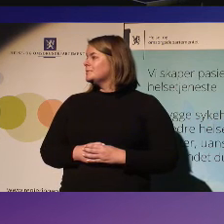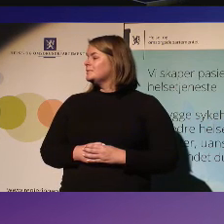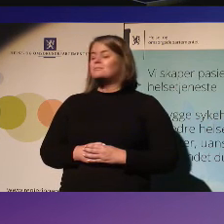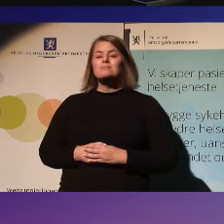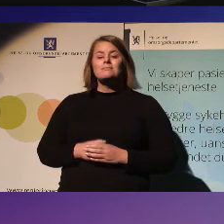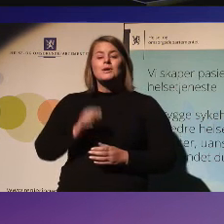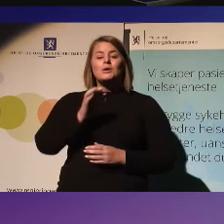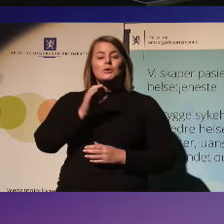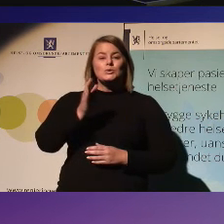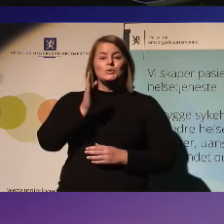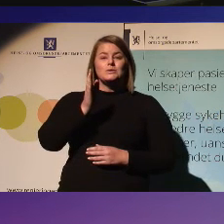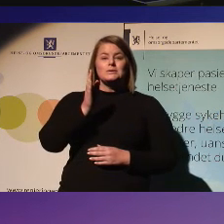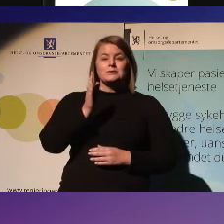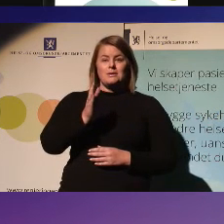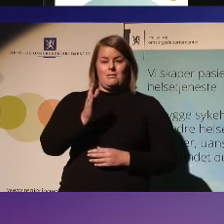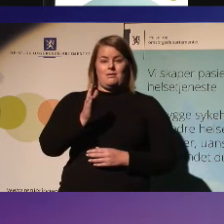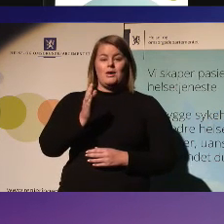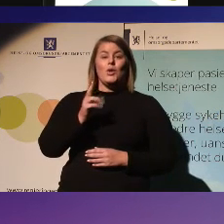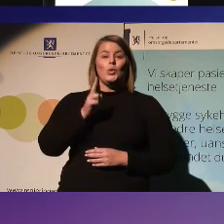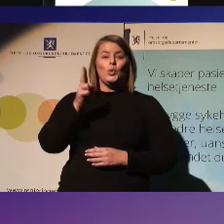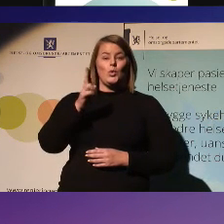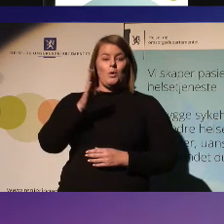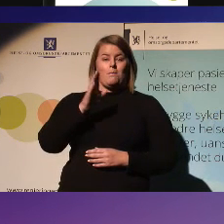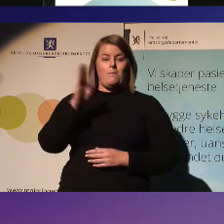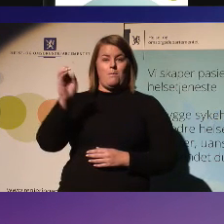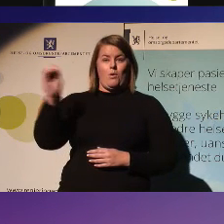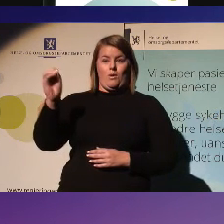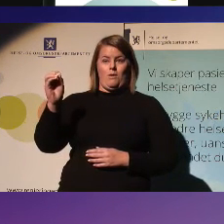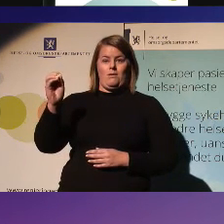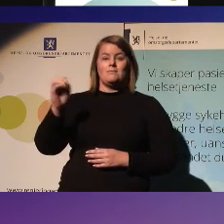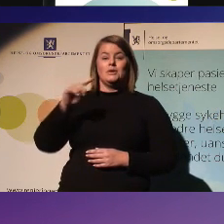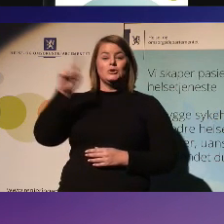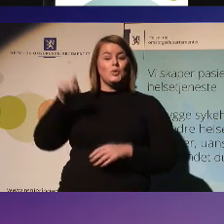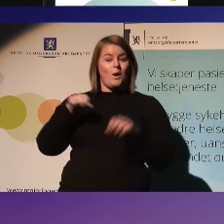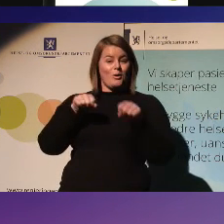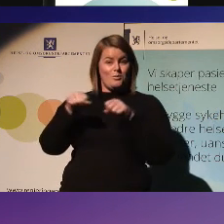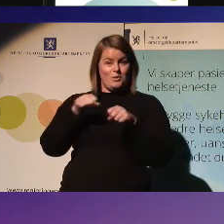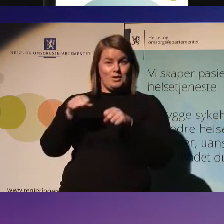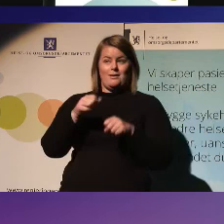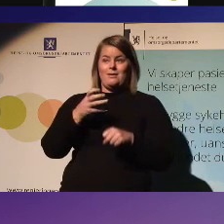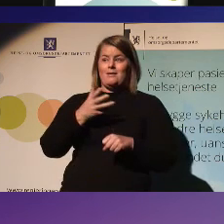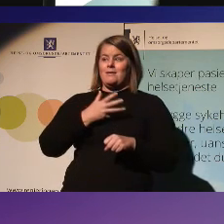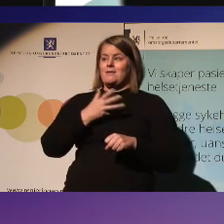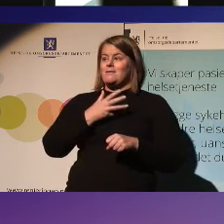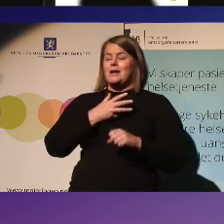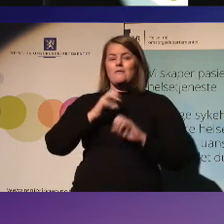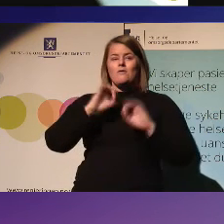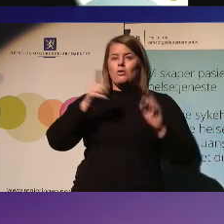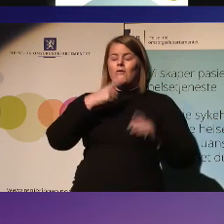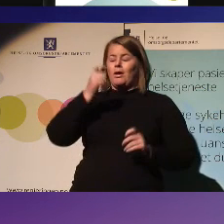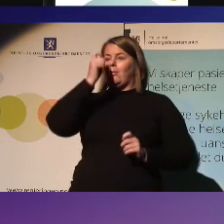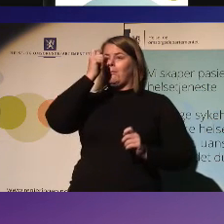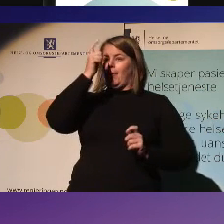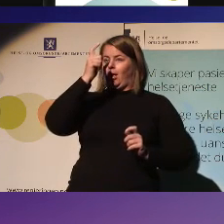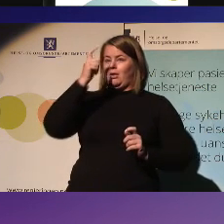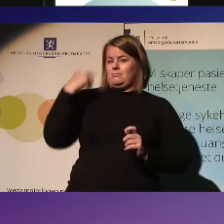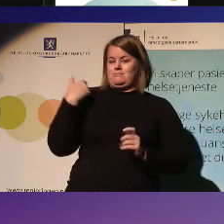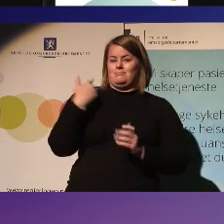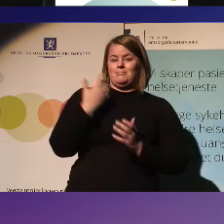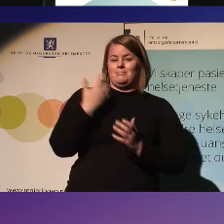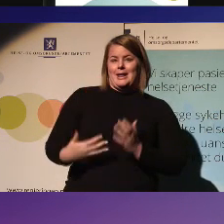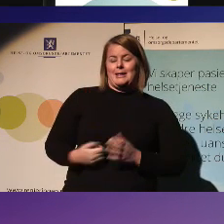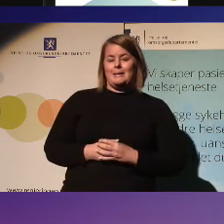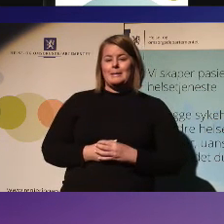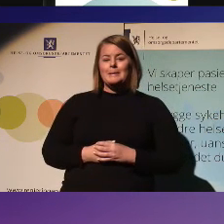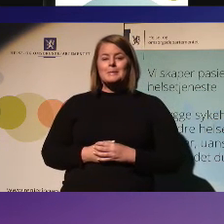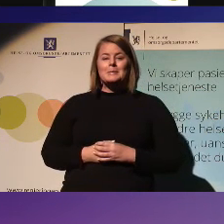Tusen takk til Ingrid Nordbø, rådmann i Sola, for et veldig flott og tankevekkende innlegg.